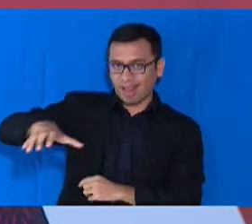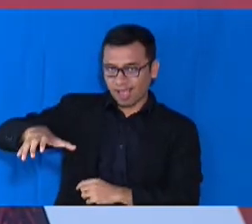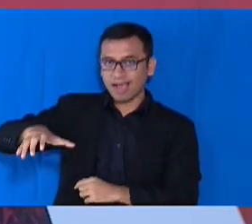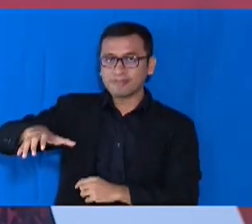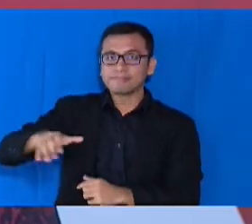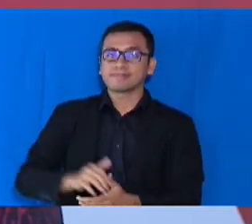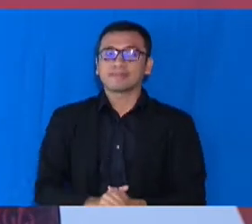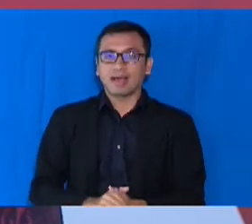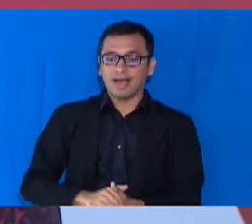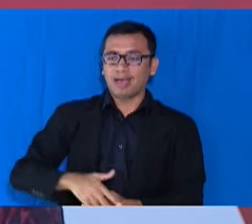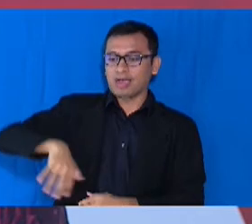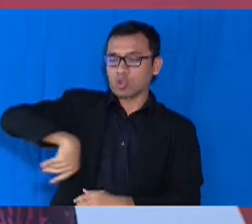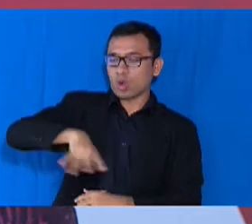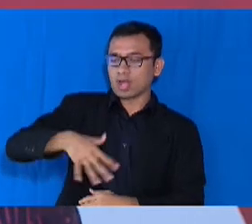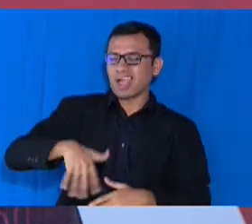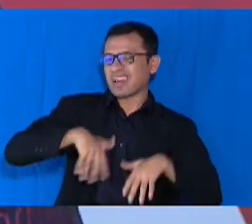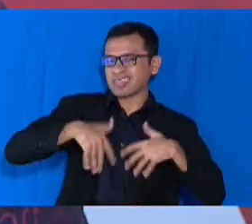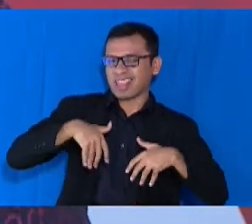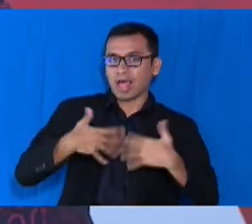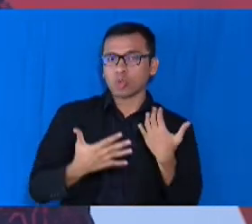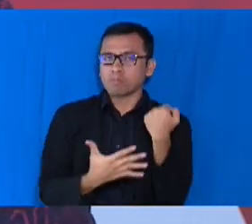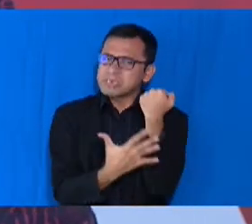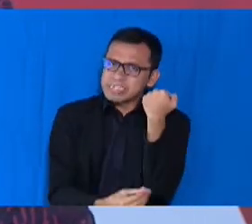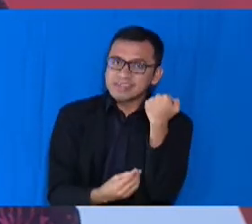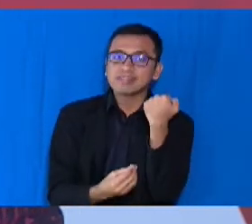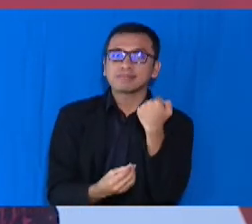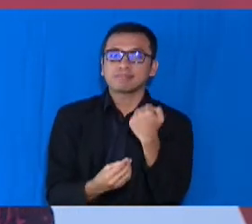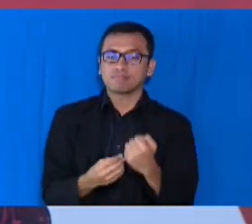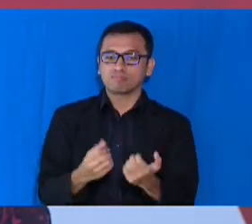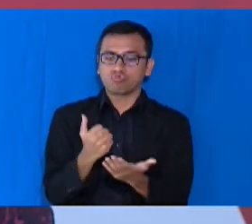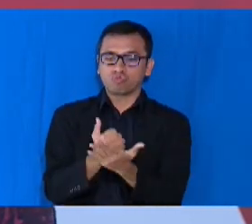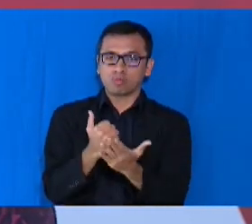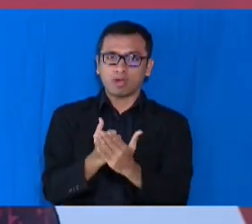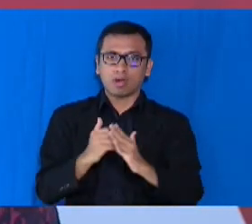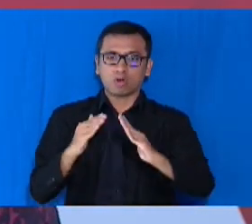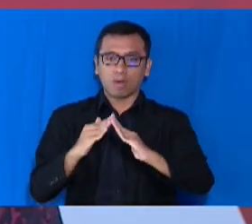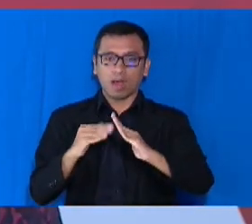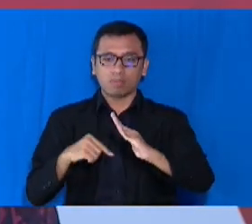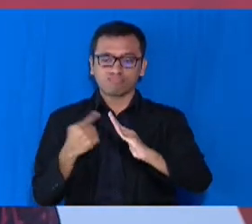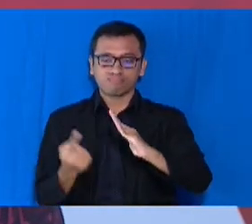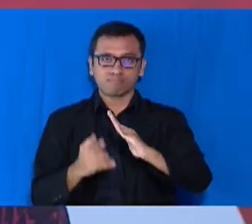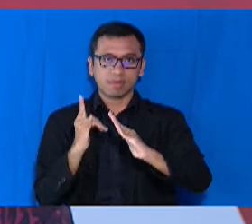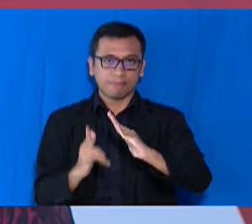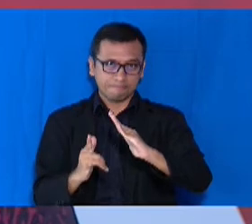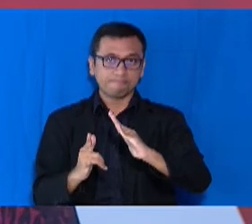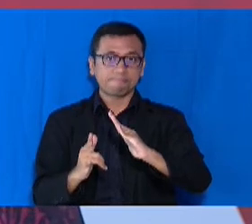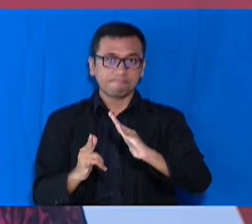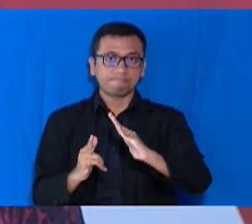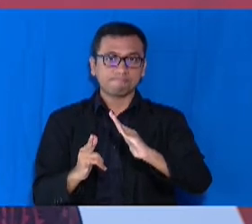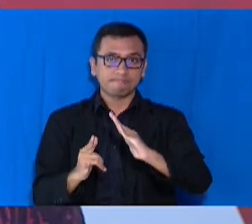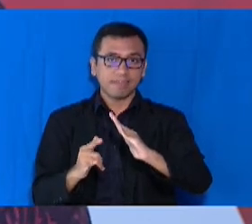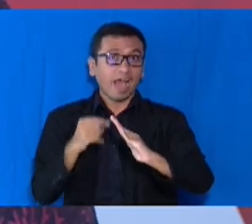mendampingi anaknya, tentu itu menjadi suatu pengalaman yang sangat stressful. Apalagi kalau tidak ada yang